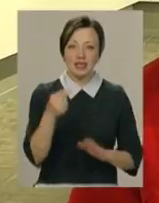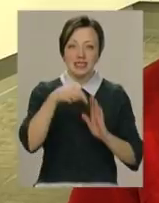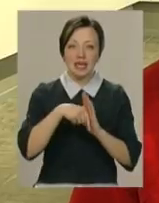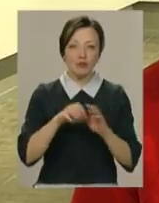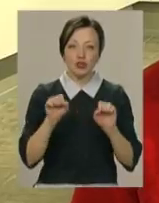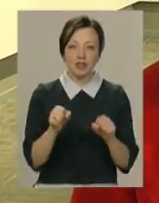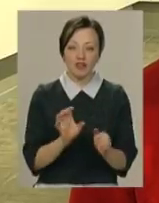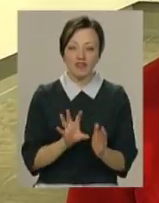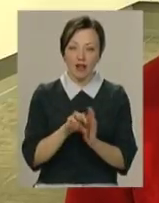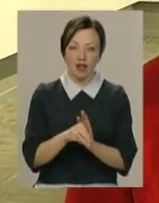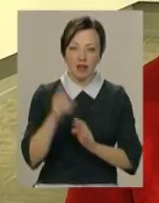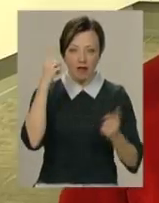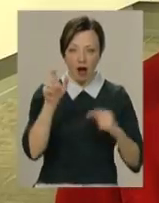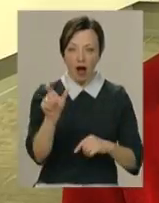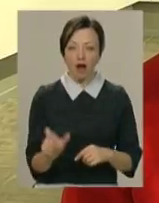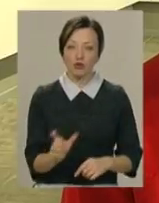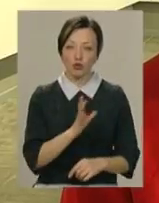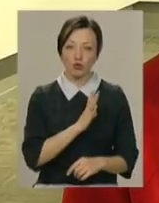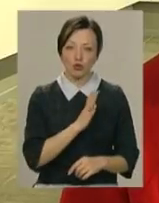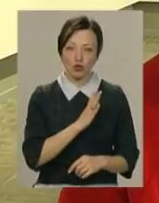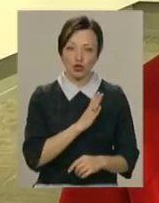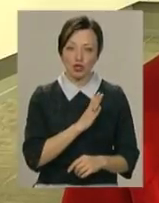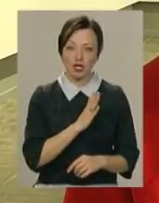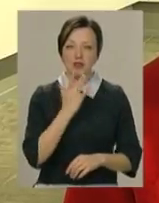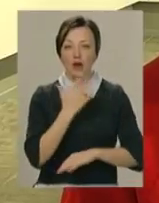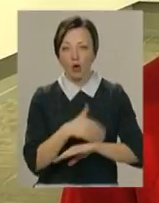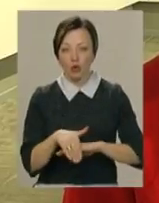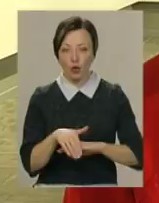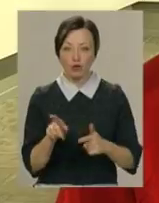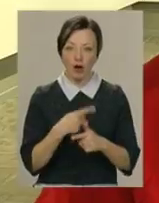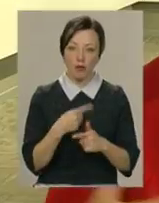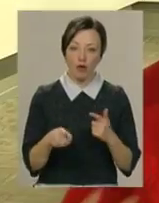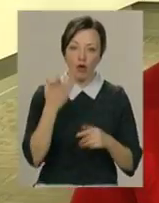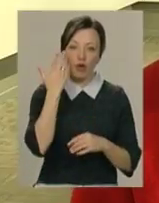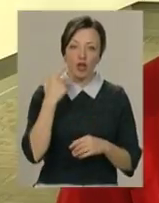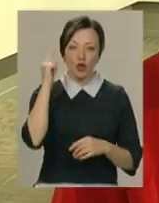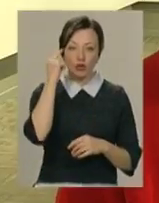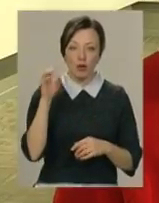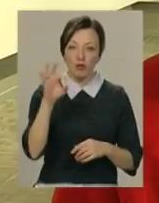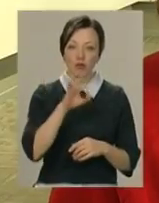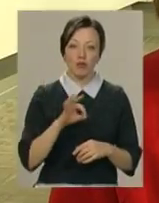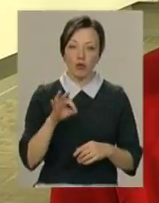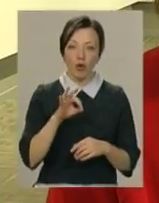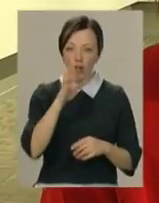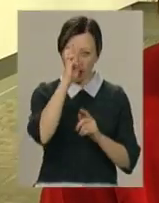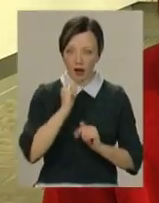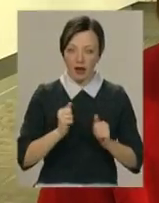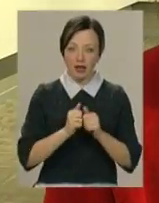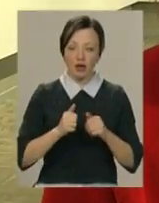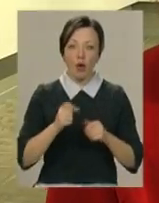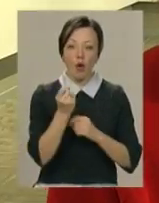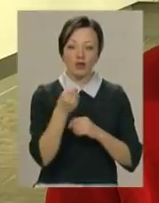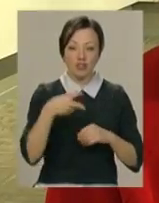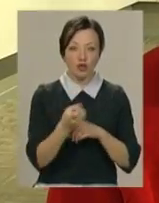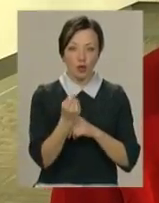можливо, не вкладав автор, будучи за кордоном або там, коли він думав про Крим у 2011 році, ці